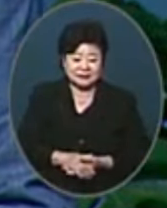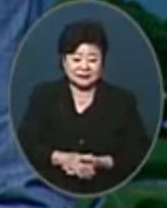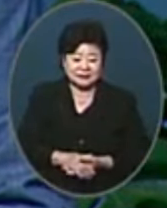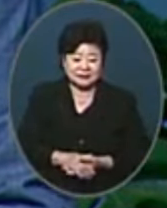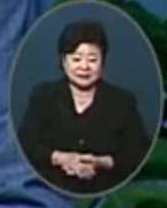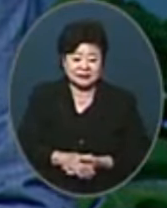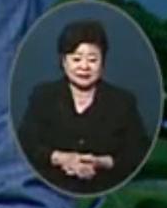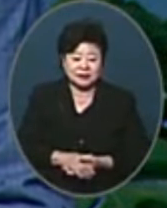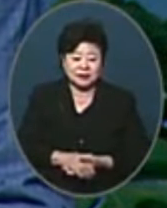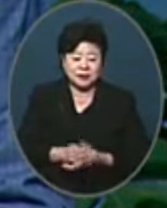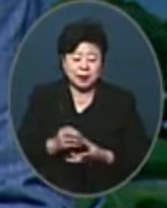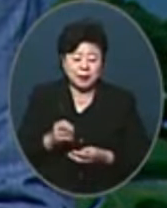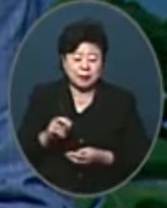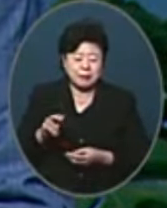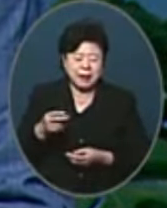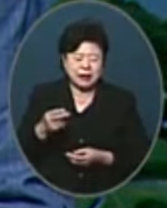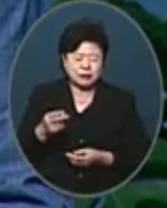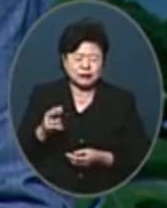몇백 불 받을